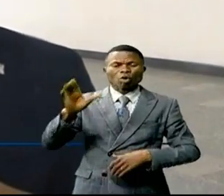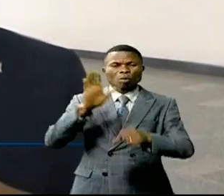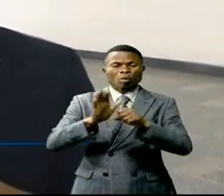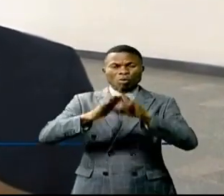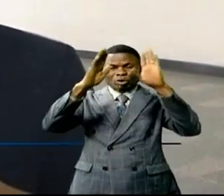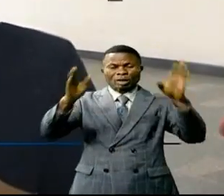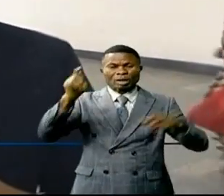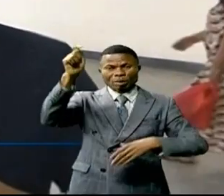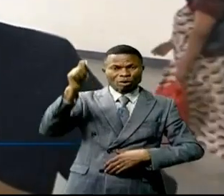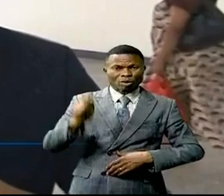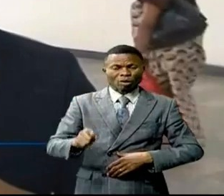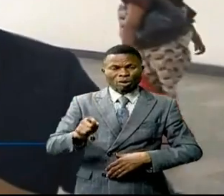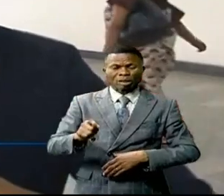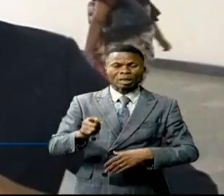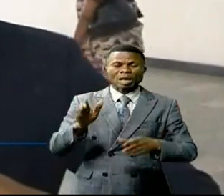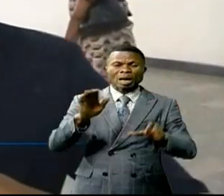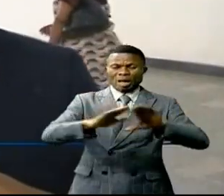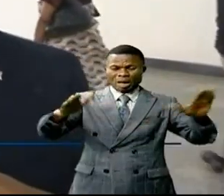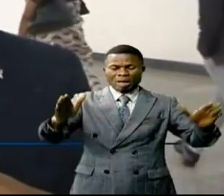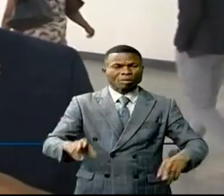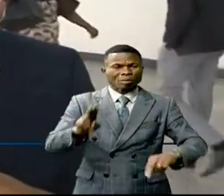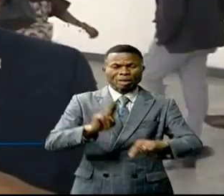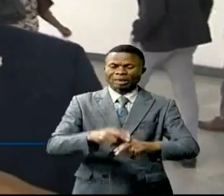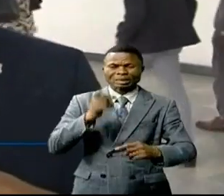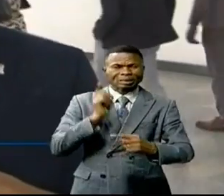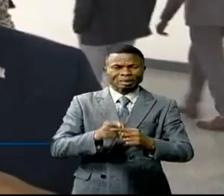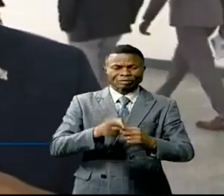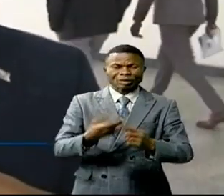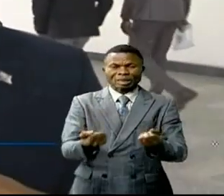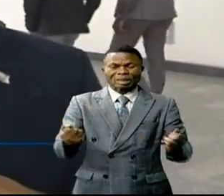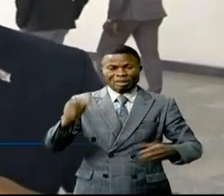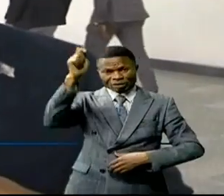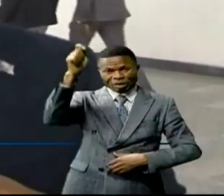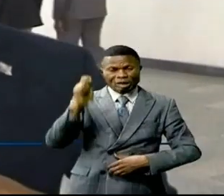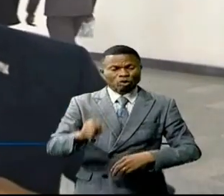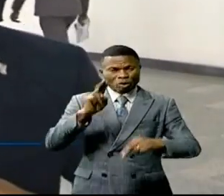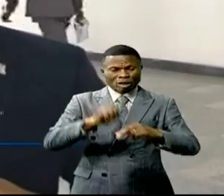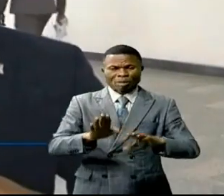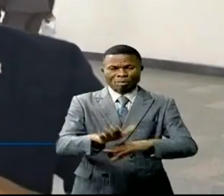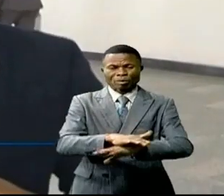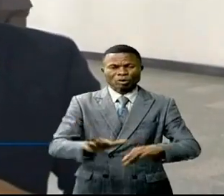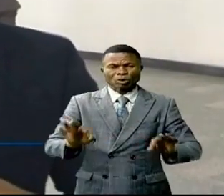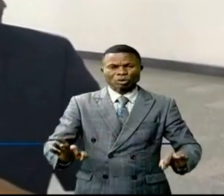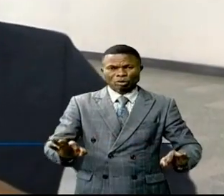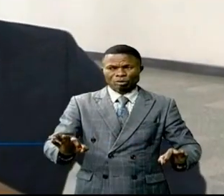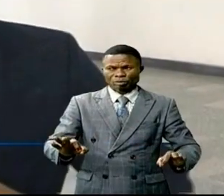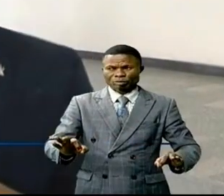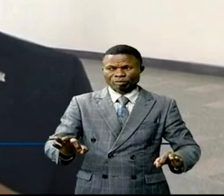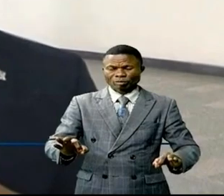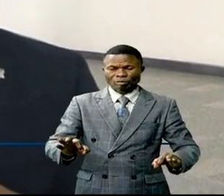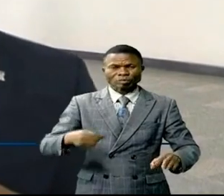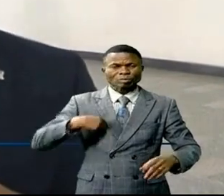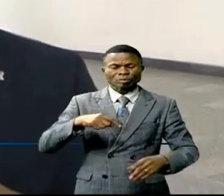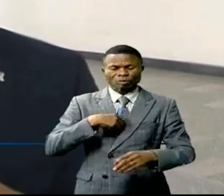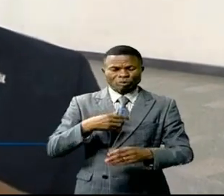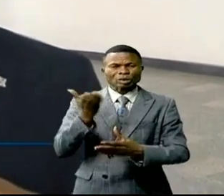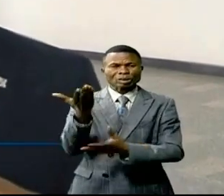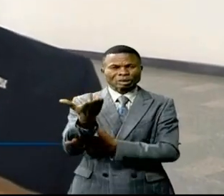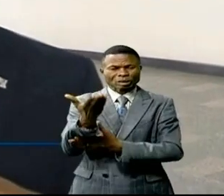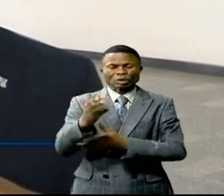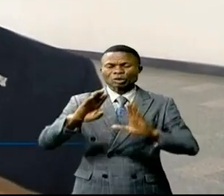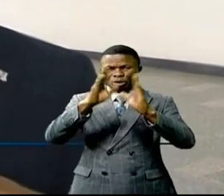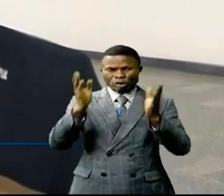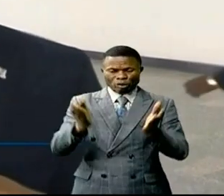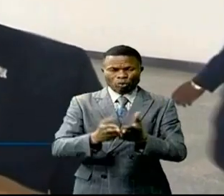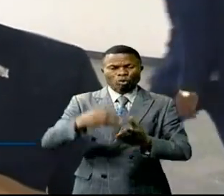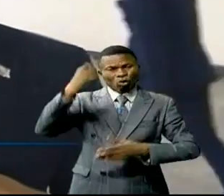Badiadingi, il y a manque de bancs parce que les enfants de nos militaires sont à même le sol. Nous tenons à conscientiser l'ensemble de la classe